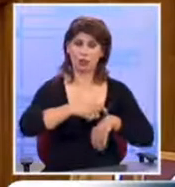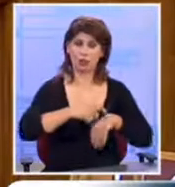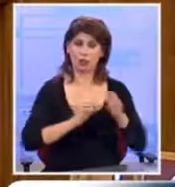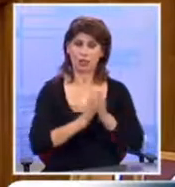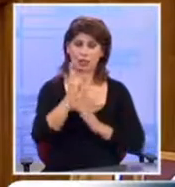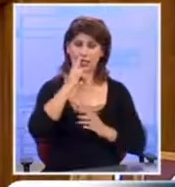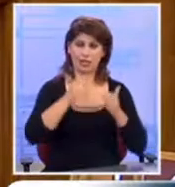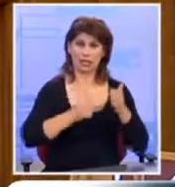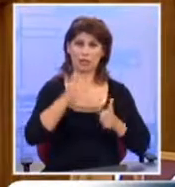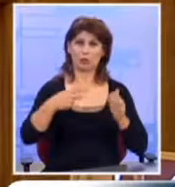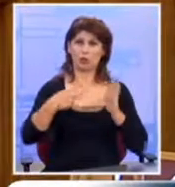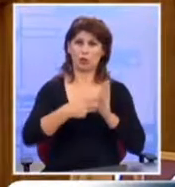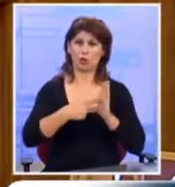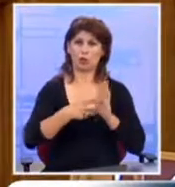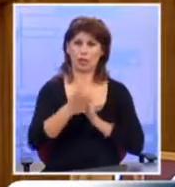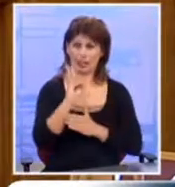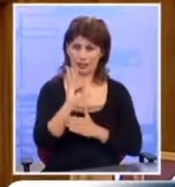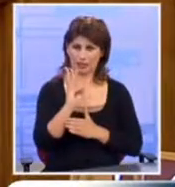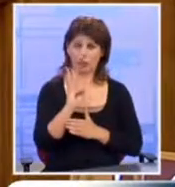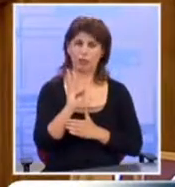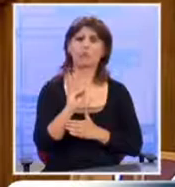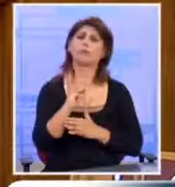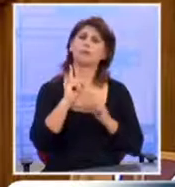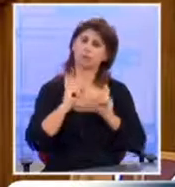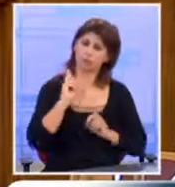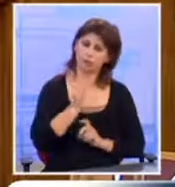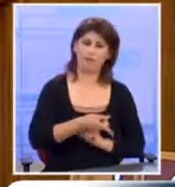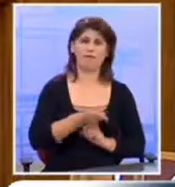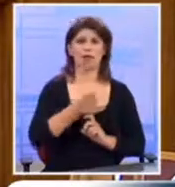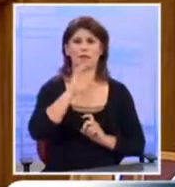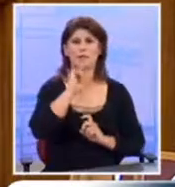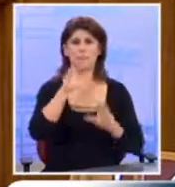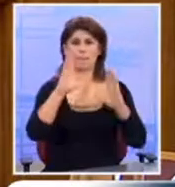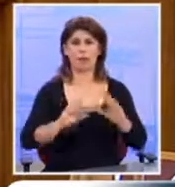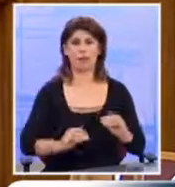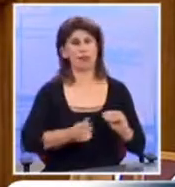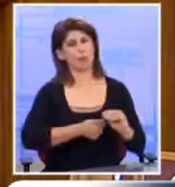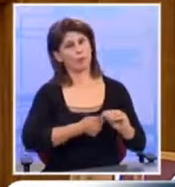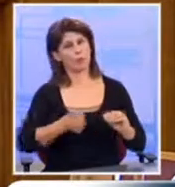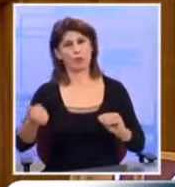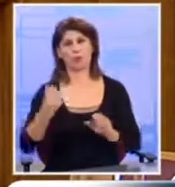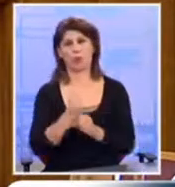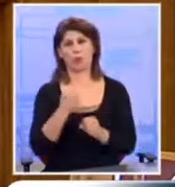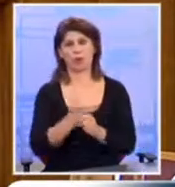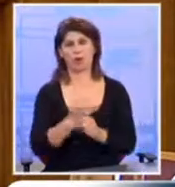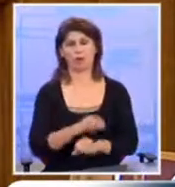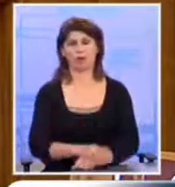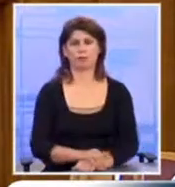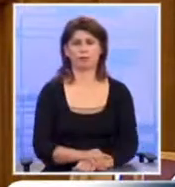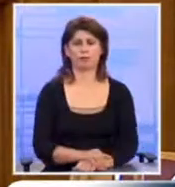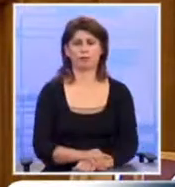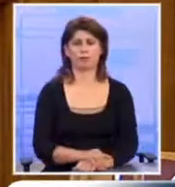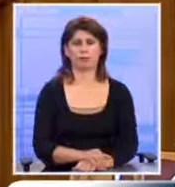11 Ιουνίου του 2013, που επιβάλλατε το μαύρο, επανέρχονται στη δουλειά τους. Για